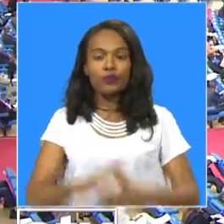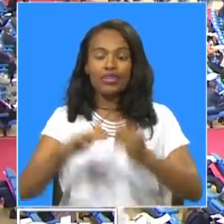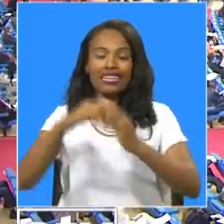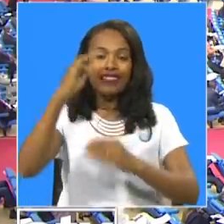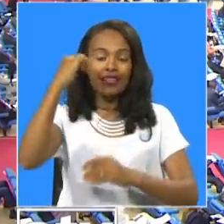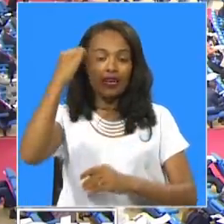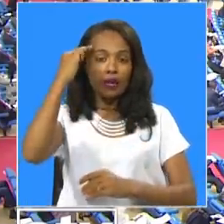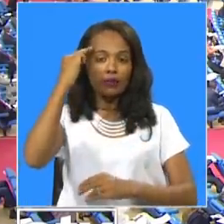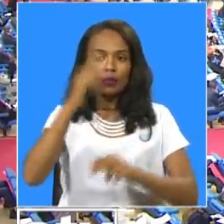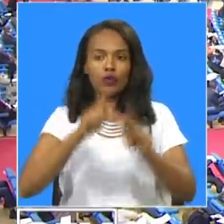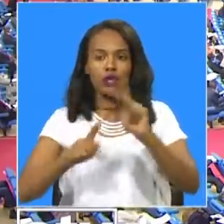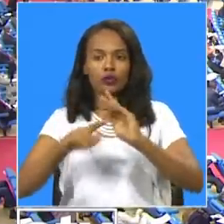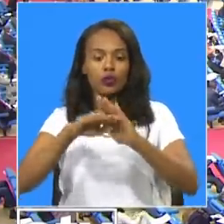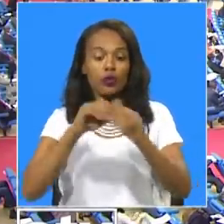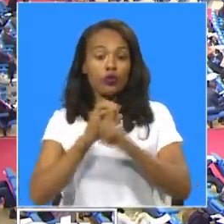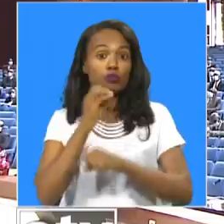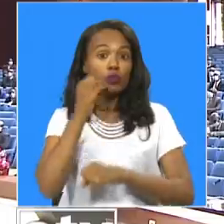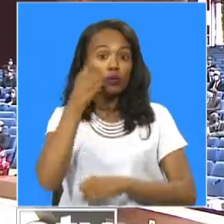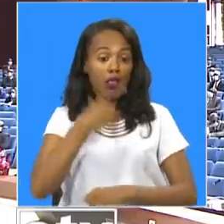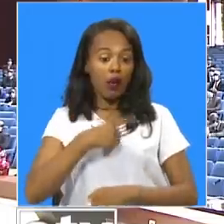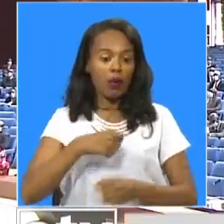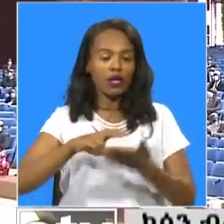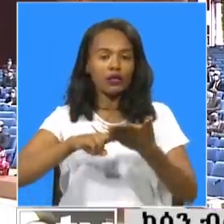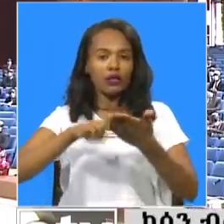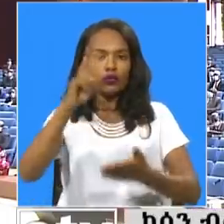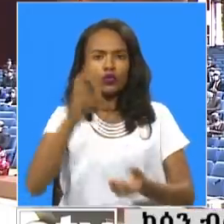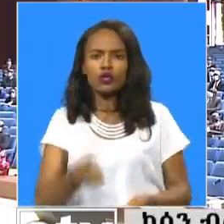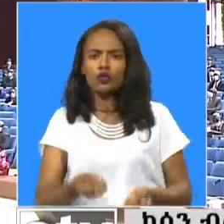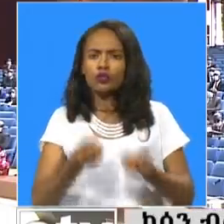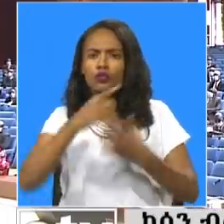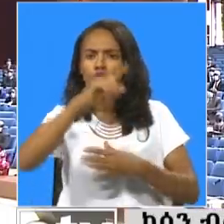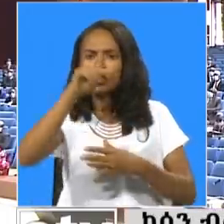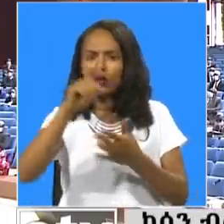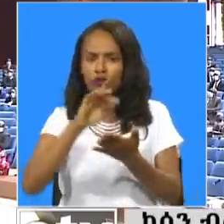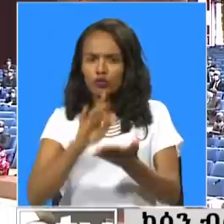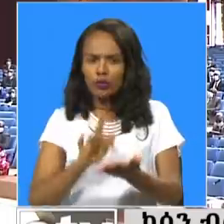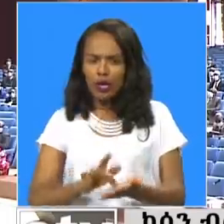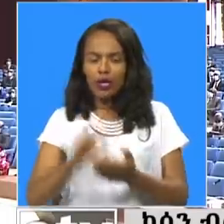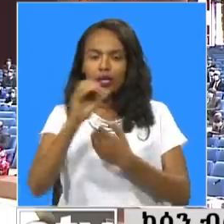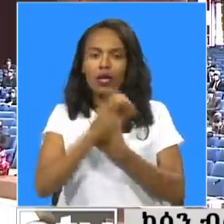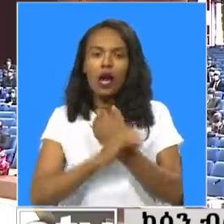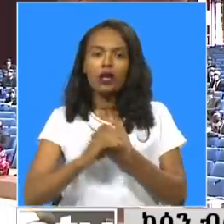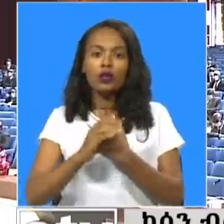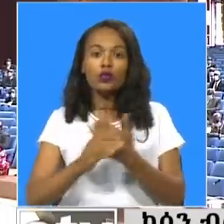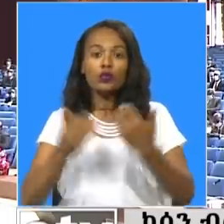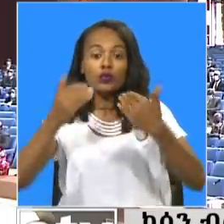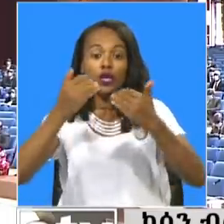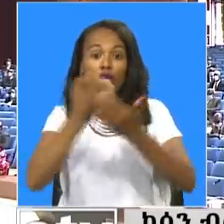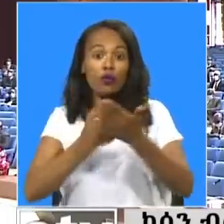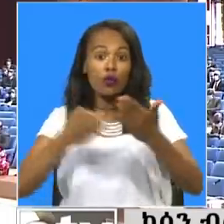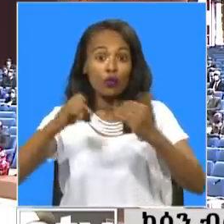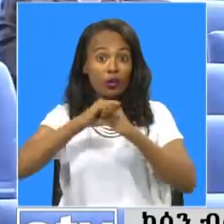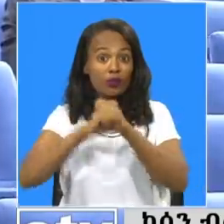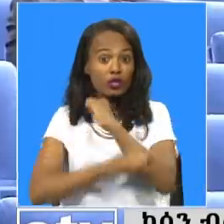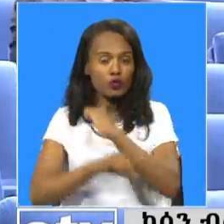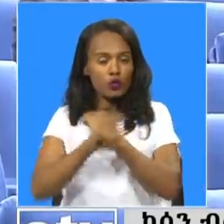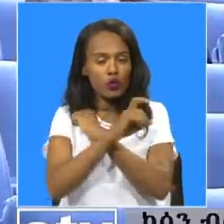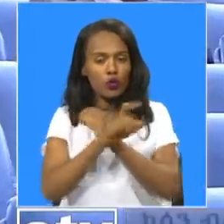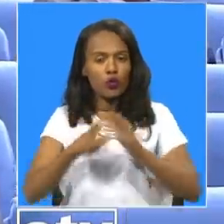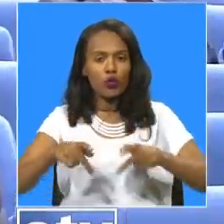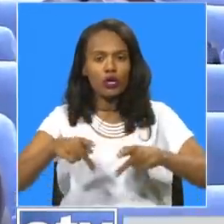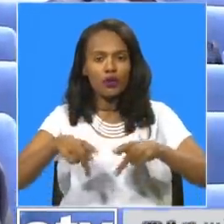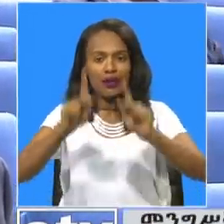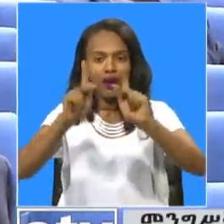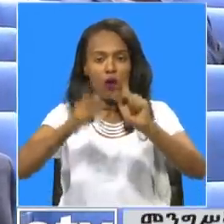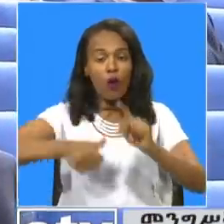ጠቅላይ ሚኒስትሩ ከህዝብ ተወካዮች ምክር ቤት አባላት ከተነሱላቸው ዘርፈ ብዙ ጥያቄዎች መካከል የሀገሪቱ የምጣኔ ሀብት ምሰሶ ስለሆነው ግብርና ዋነኛው